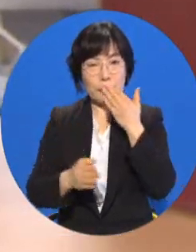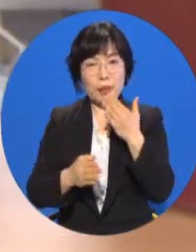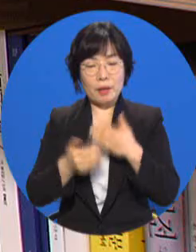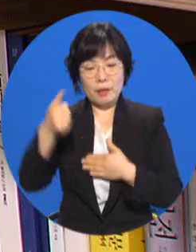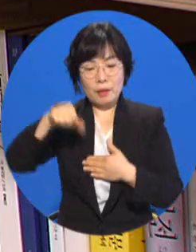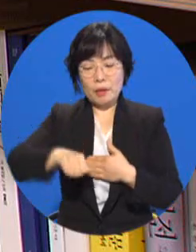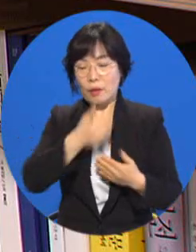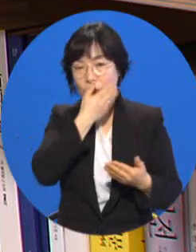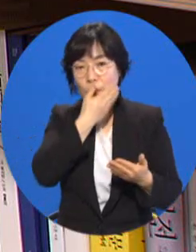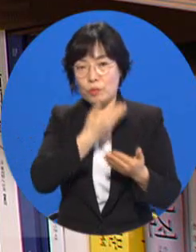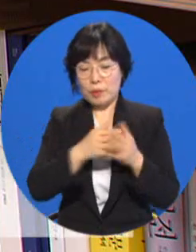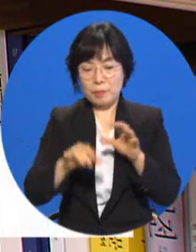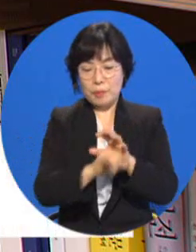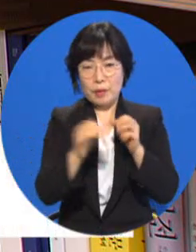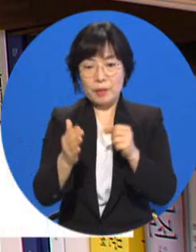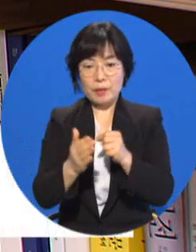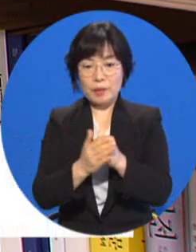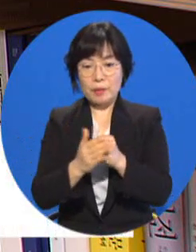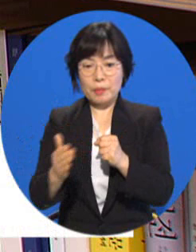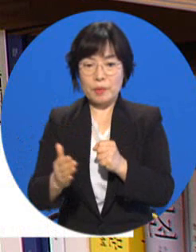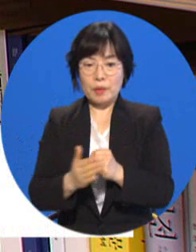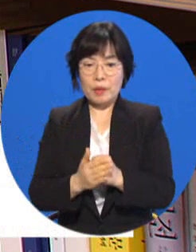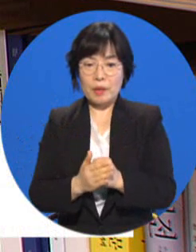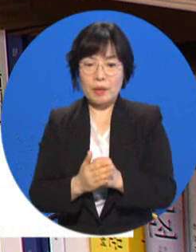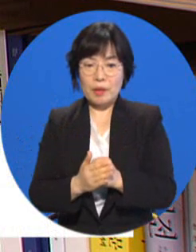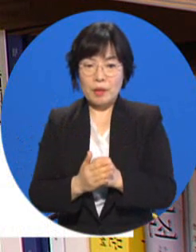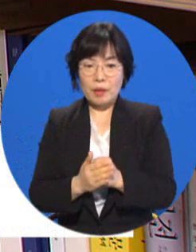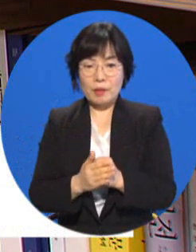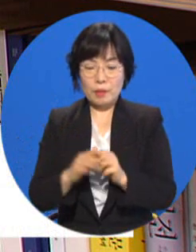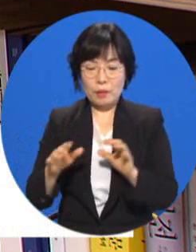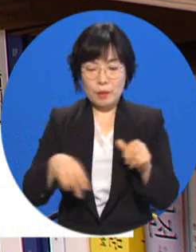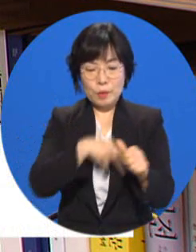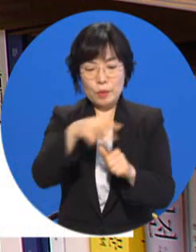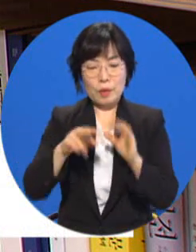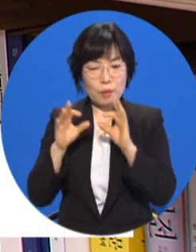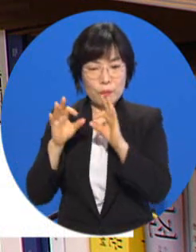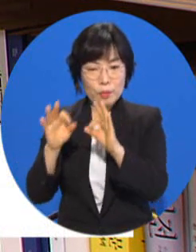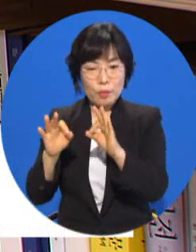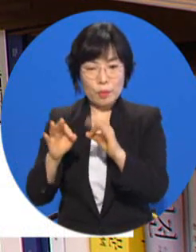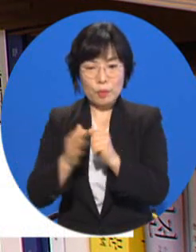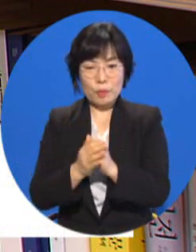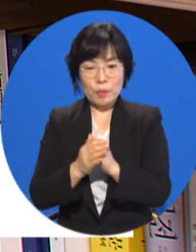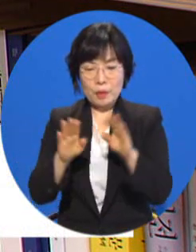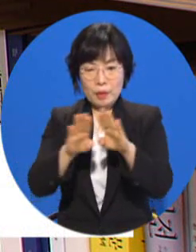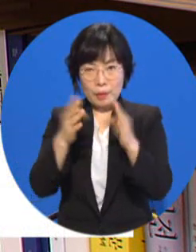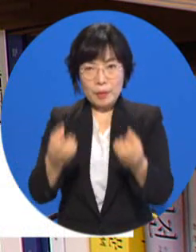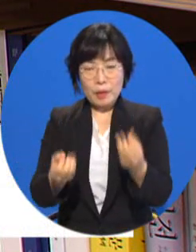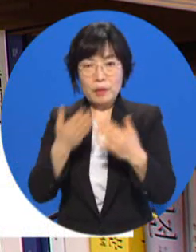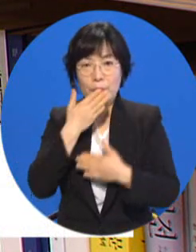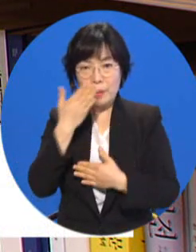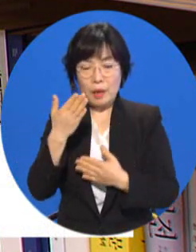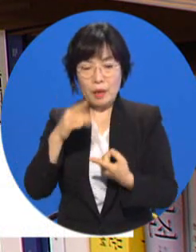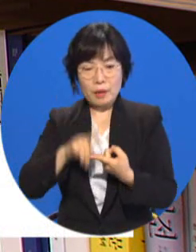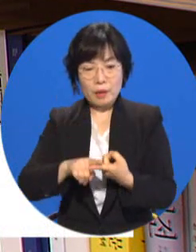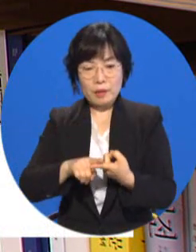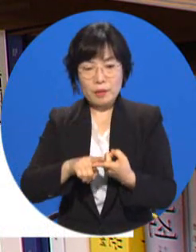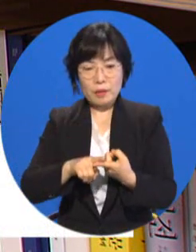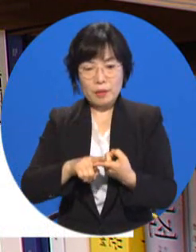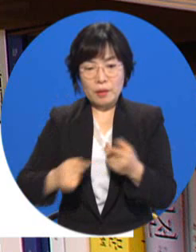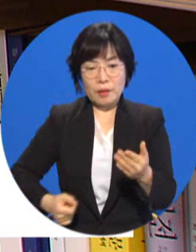됐습니다. 코로나 때문에 지금 당분간 좀 추이를 지켜보면서 진행 여부를